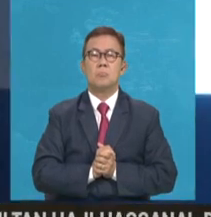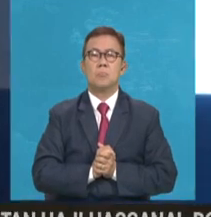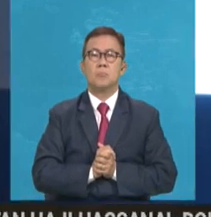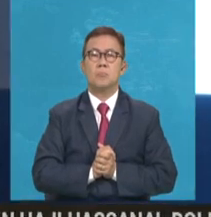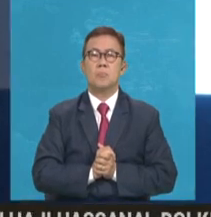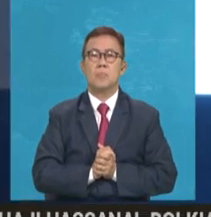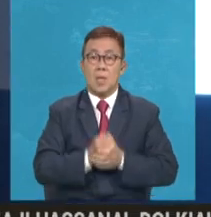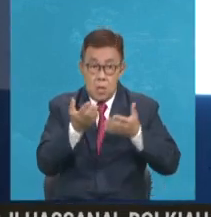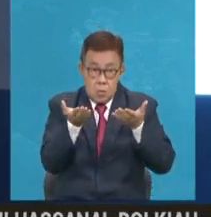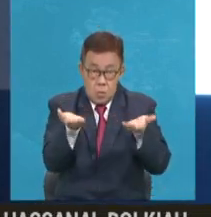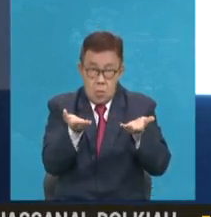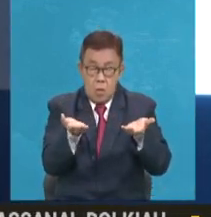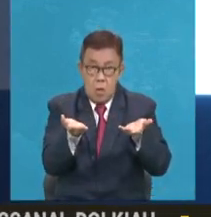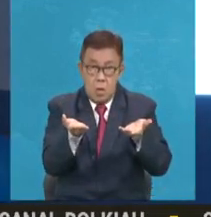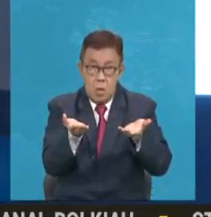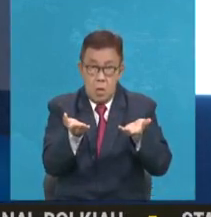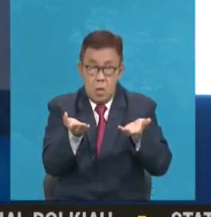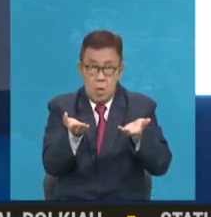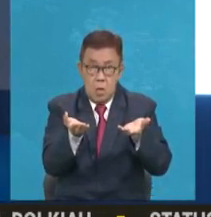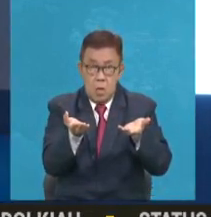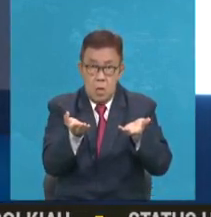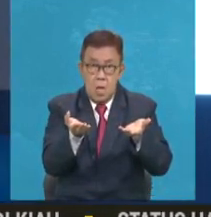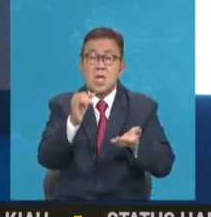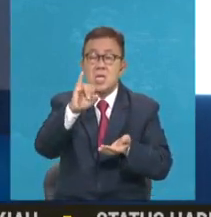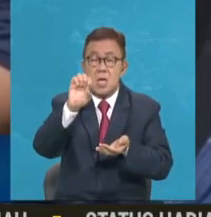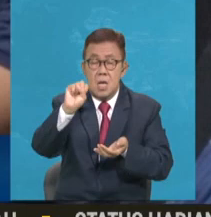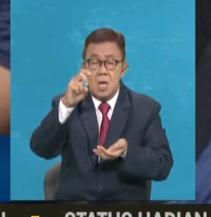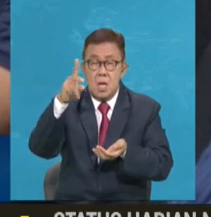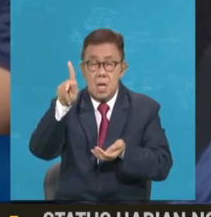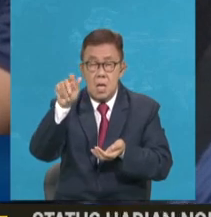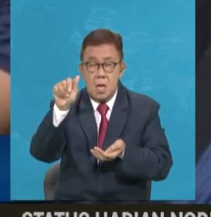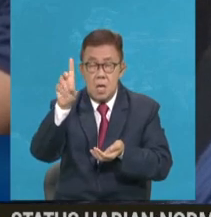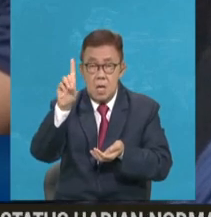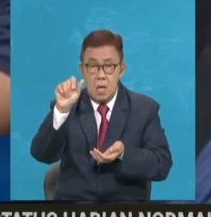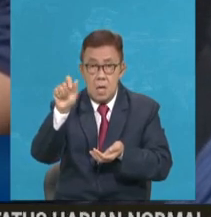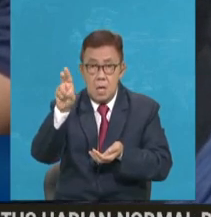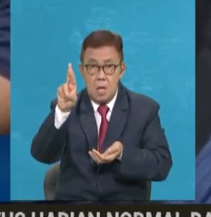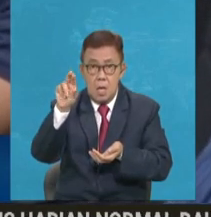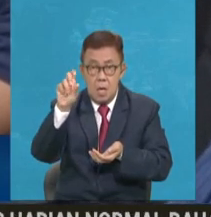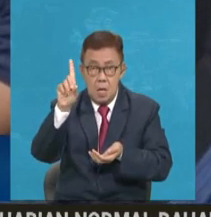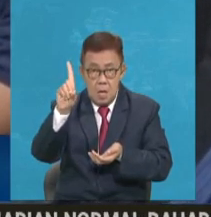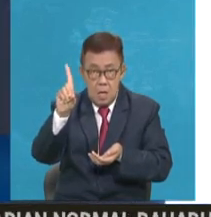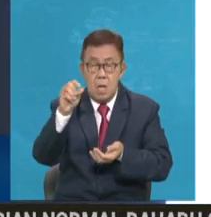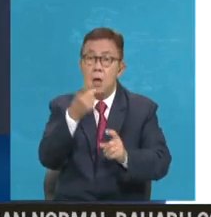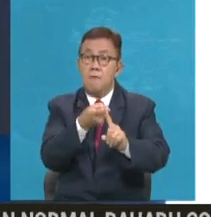me melancarkan forum Sari Ini pikiran dokter Muhammad Iskandar dan pengarang Haji Petra pembangunan